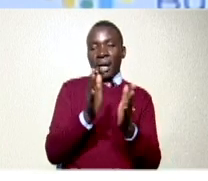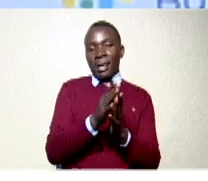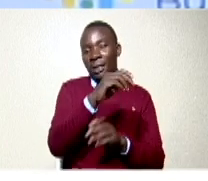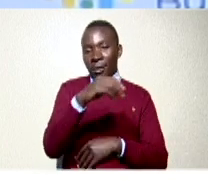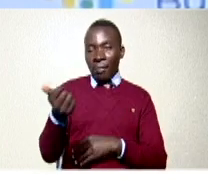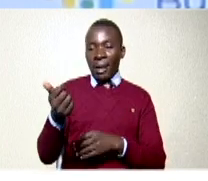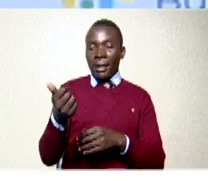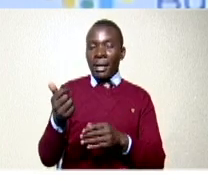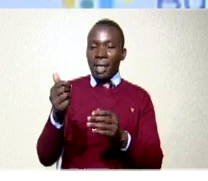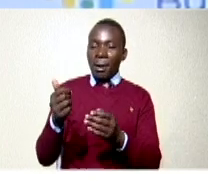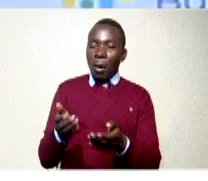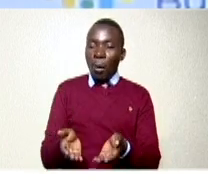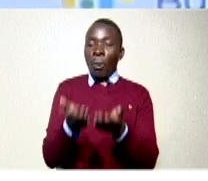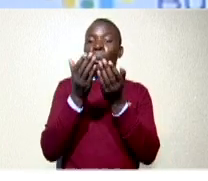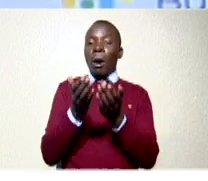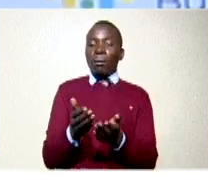bayanika